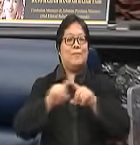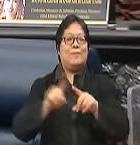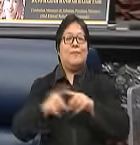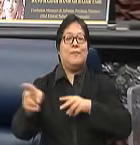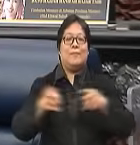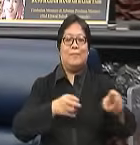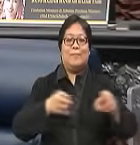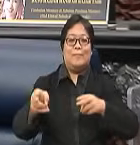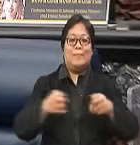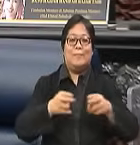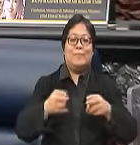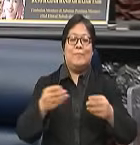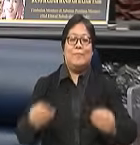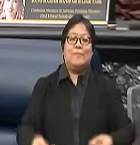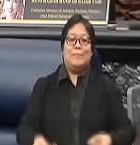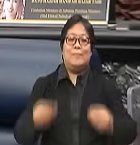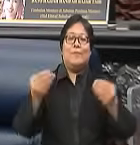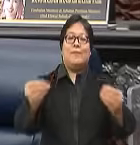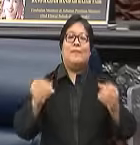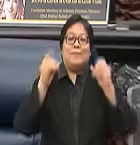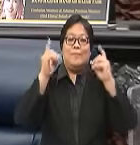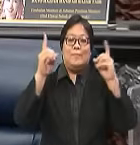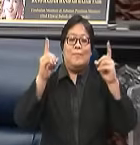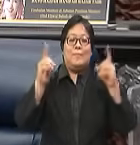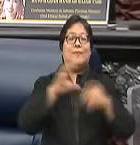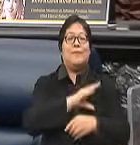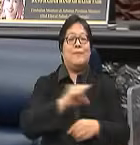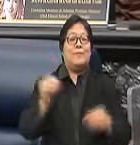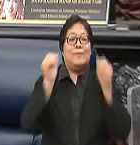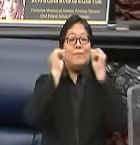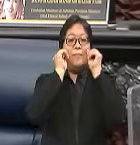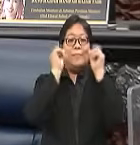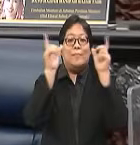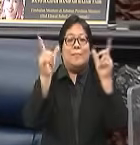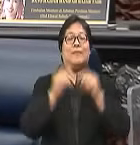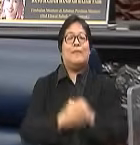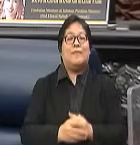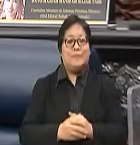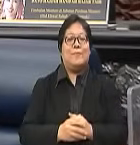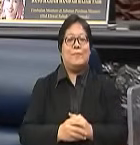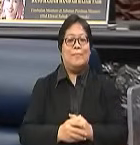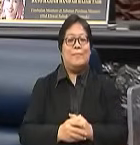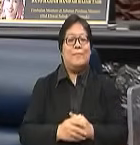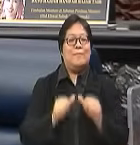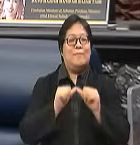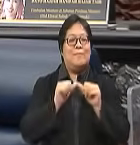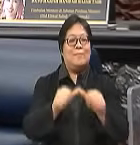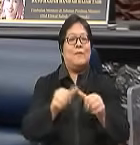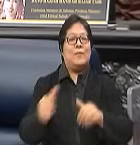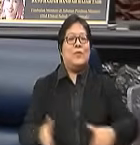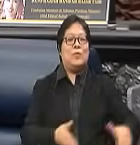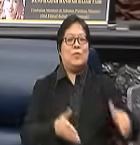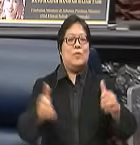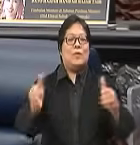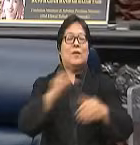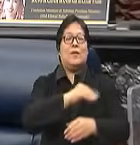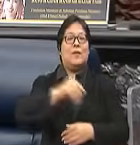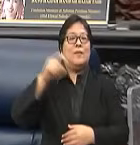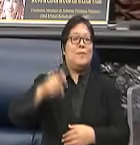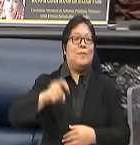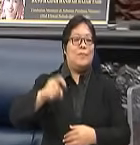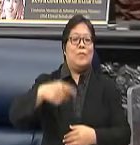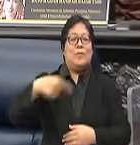usaha bagi memberikan pendidikan serta kesadaran mengenai kelestarian sungai dan